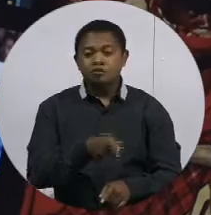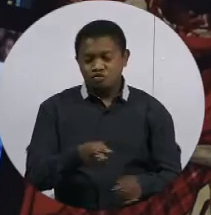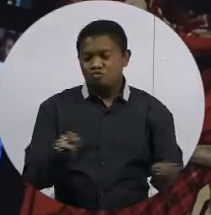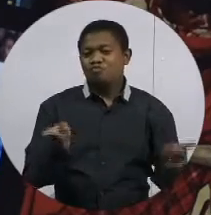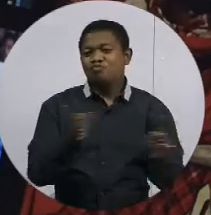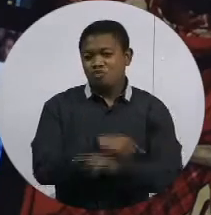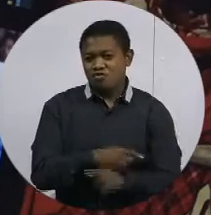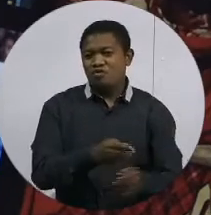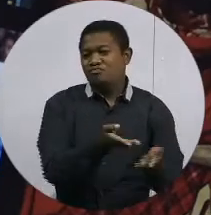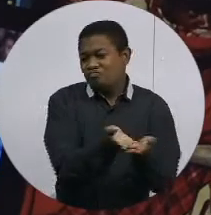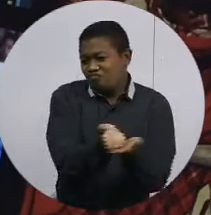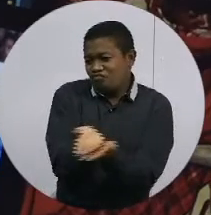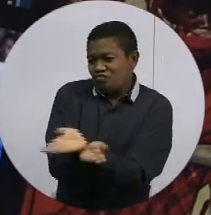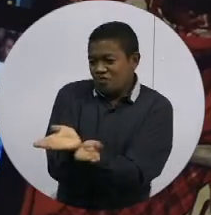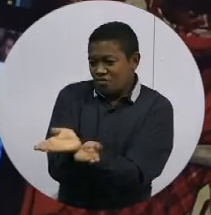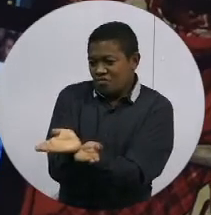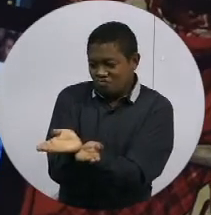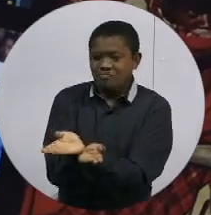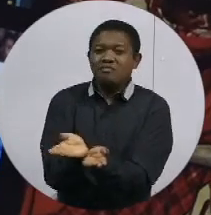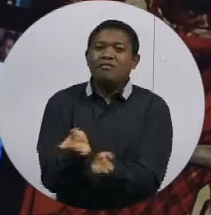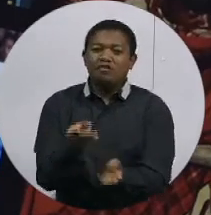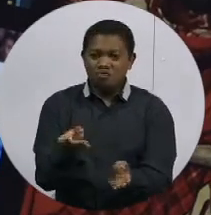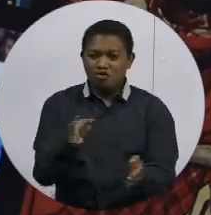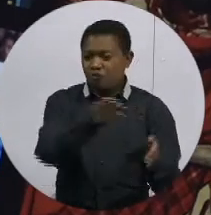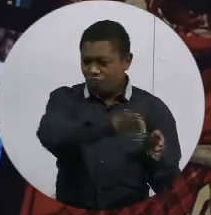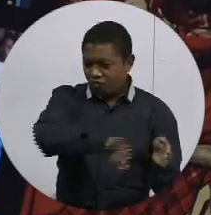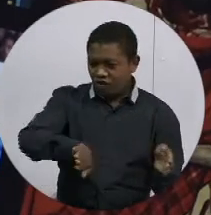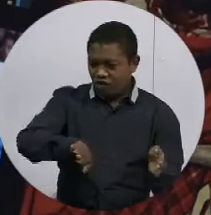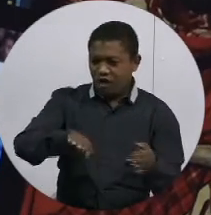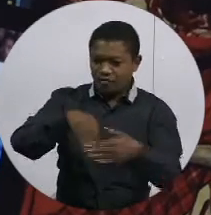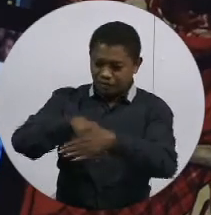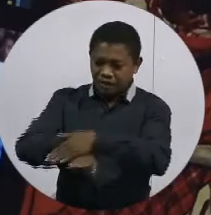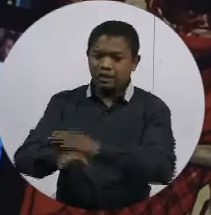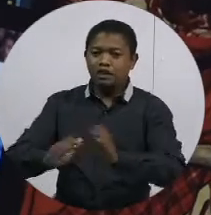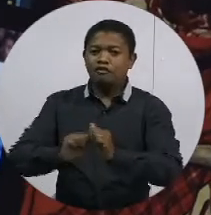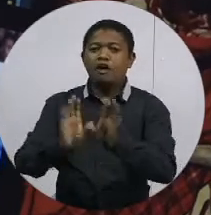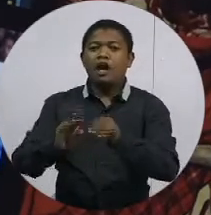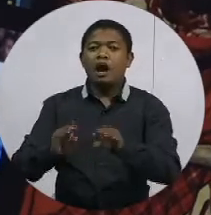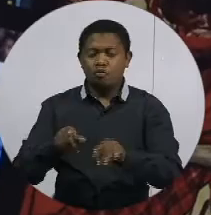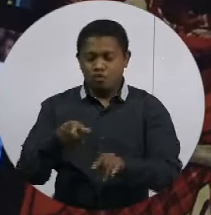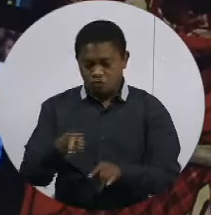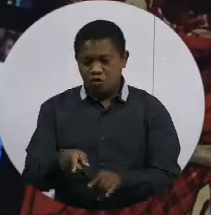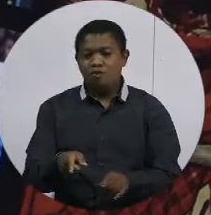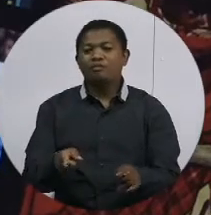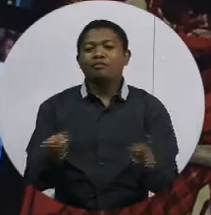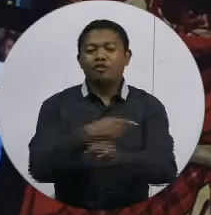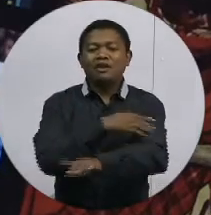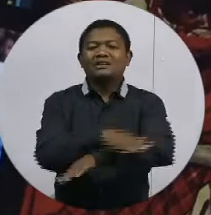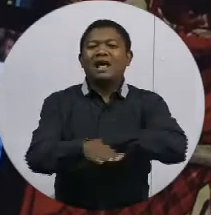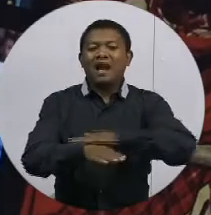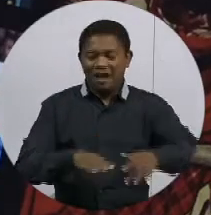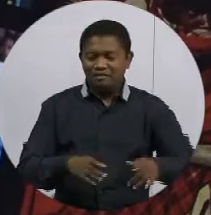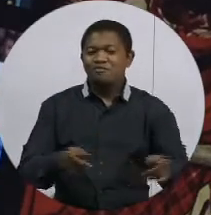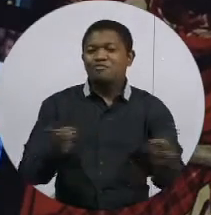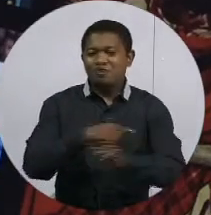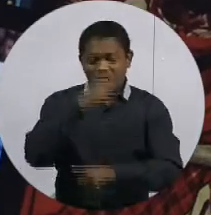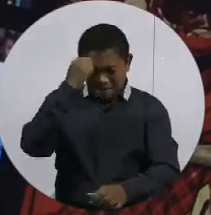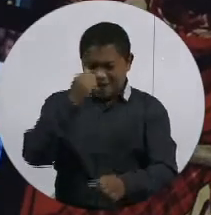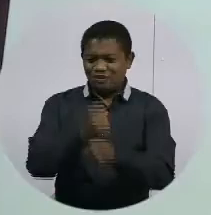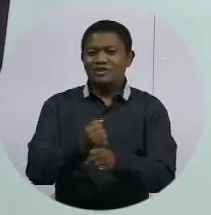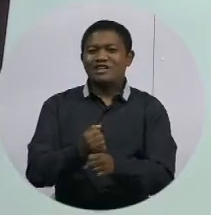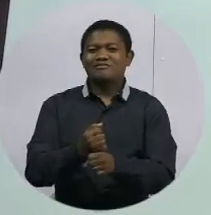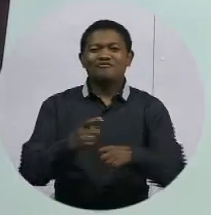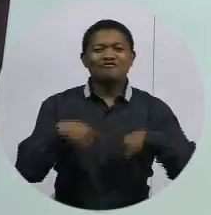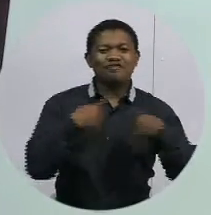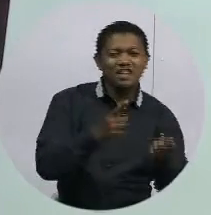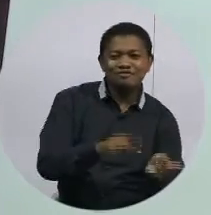ary afaka averina any amin'ny fiarahamonina satria azo antoka fa tsy hamindra intsony izay olona izay. Izay zany ny